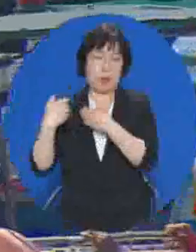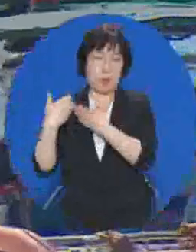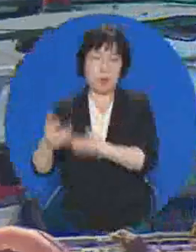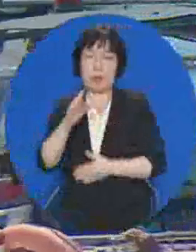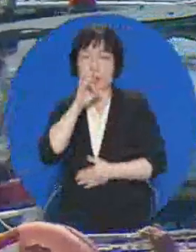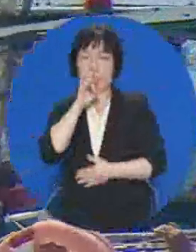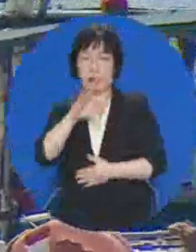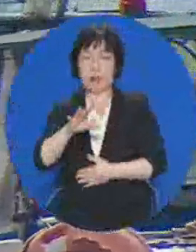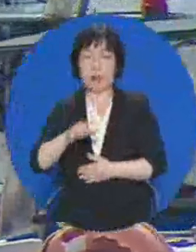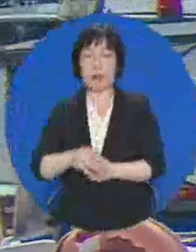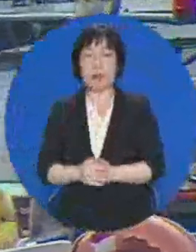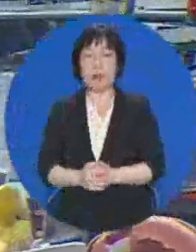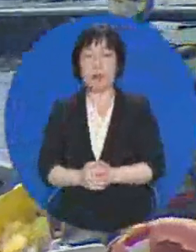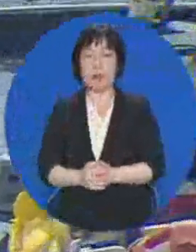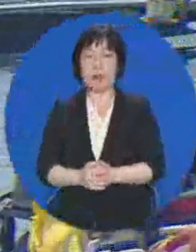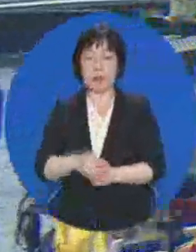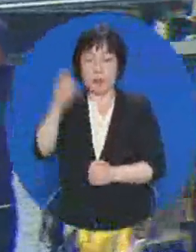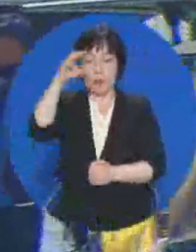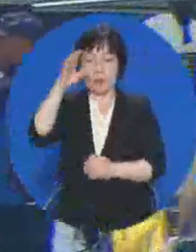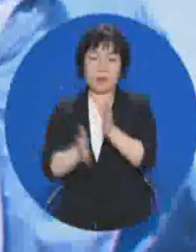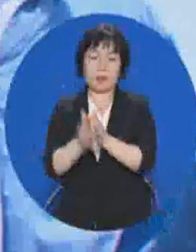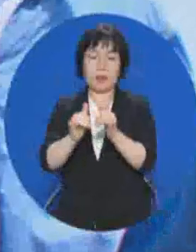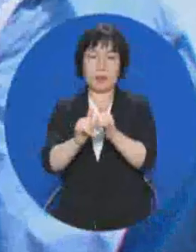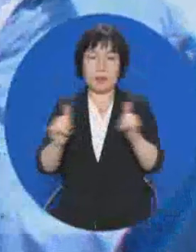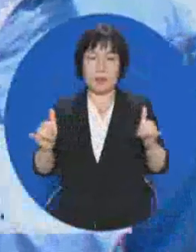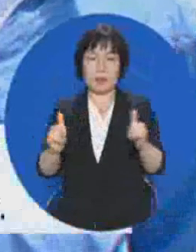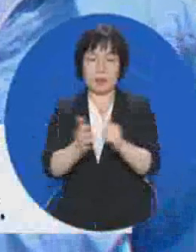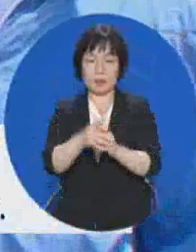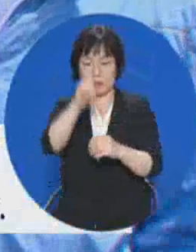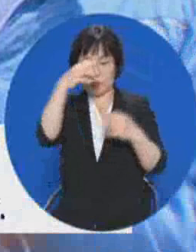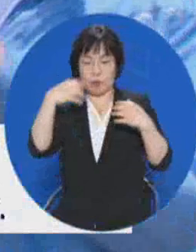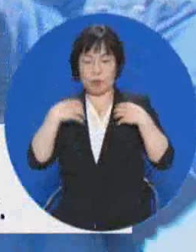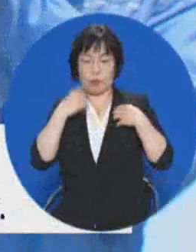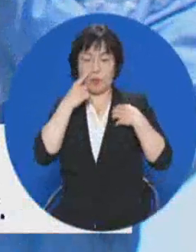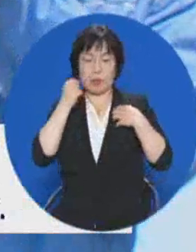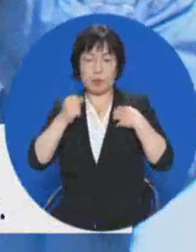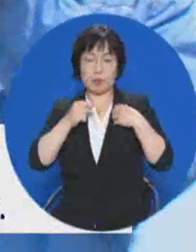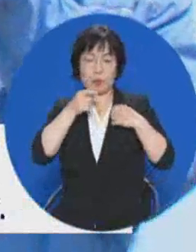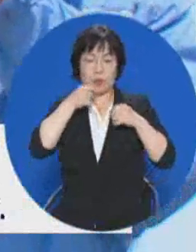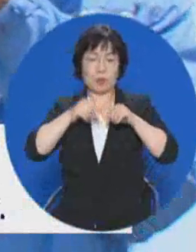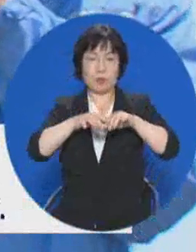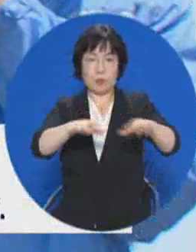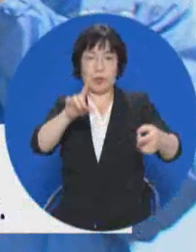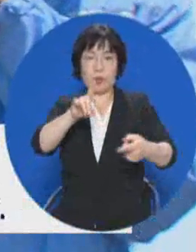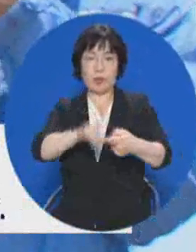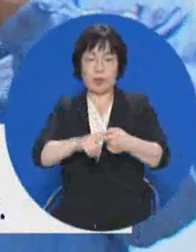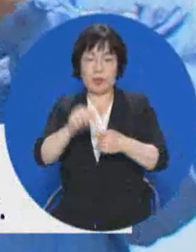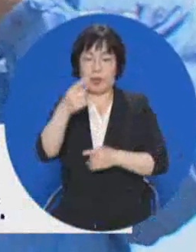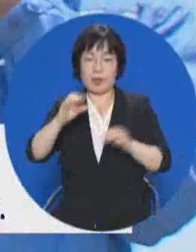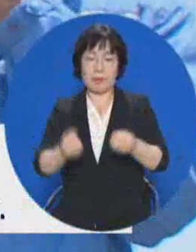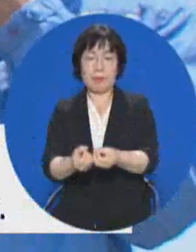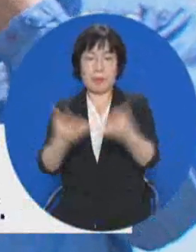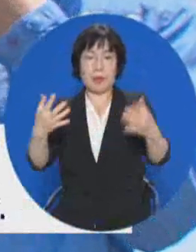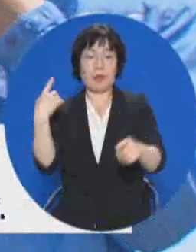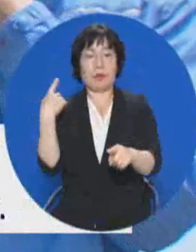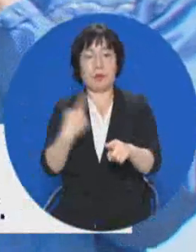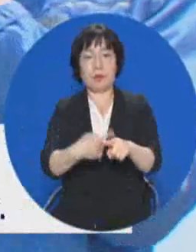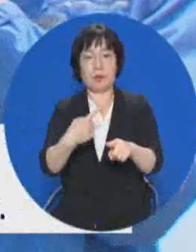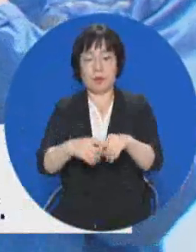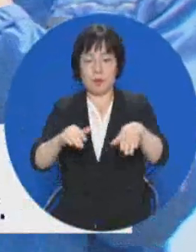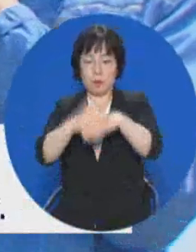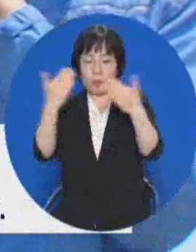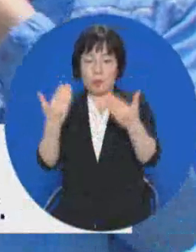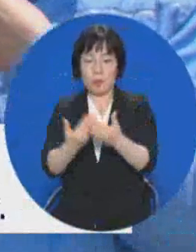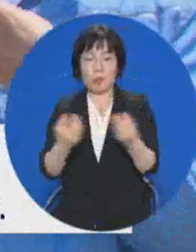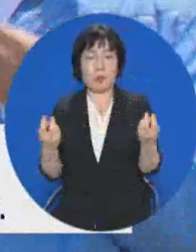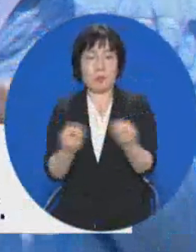것이라고 다짐했습니다. 안양시 어민회는 일본 정부의 방사능 오염수 방류를 핵테러로 규정하고 모든